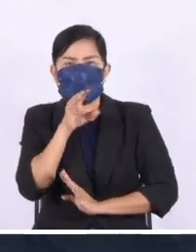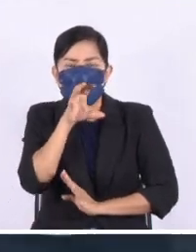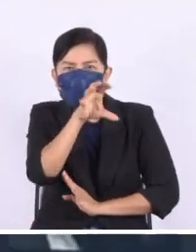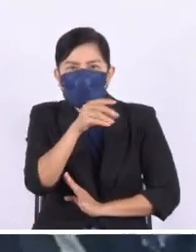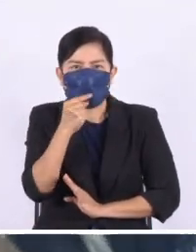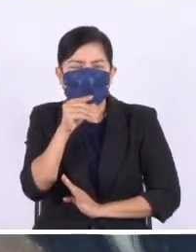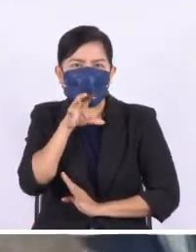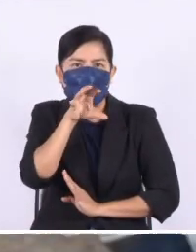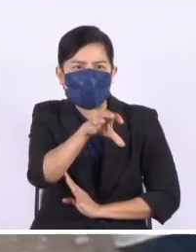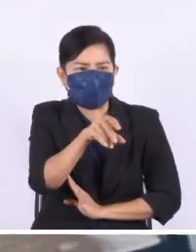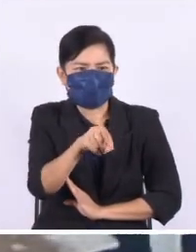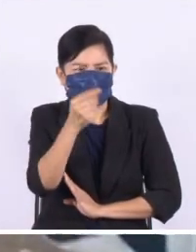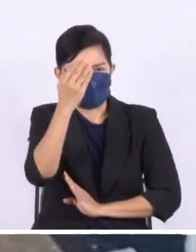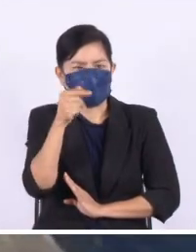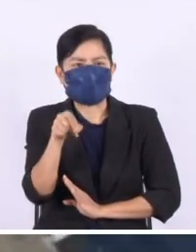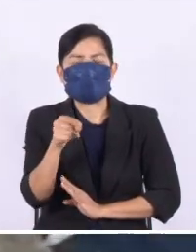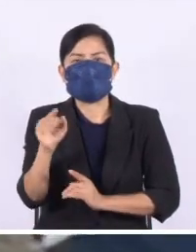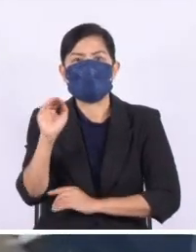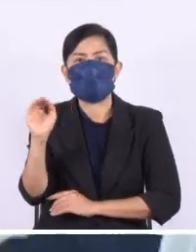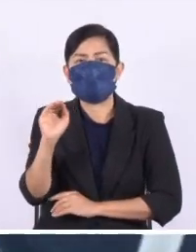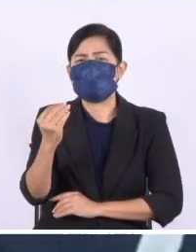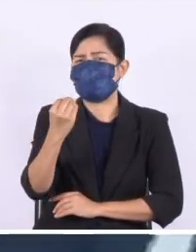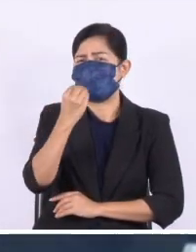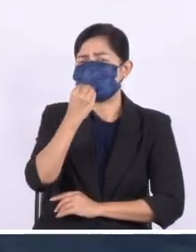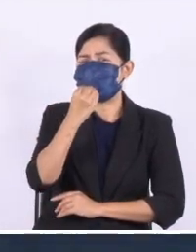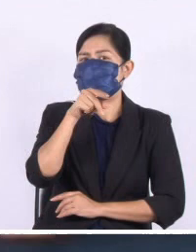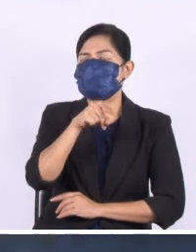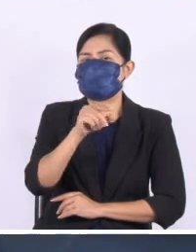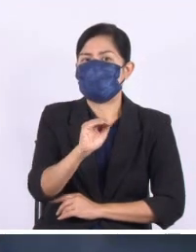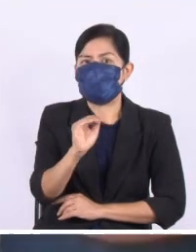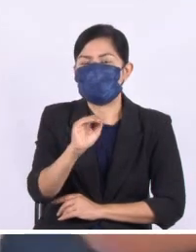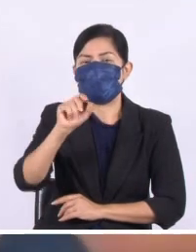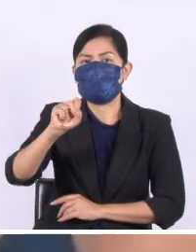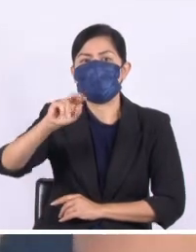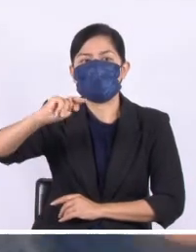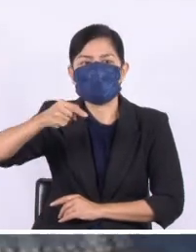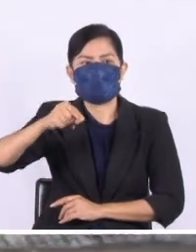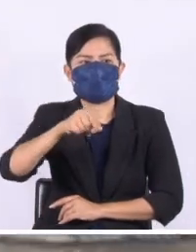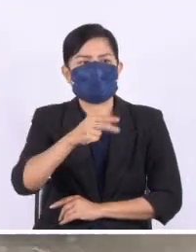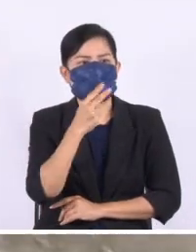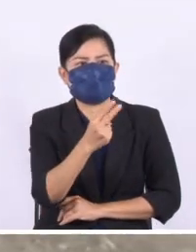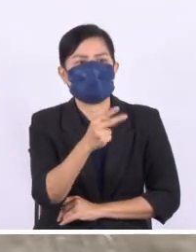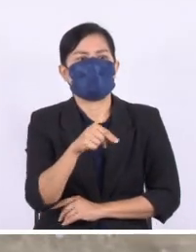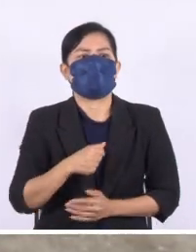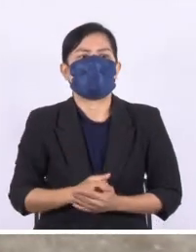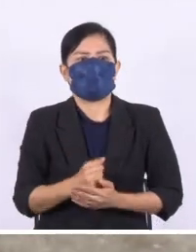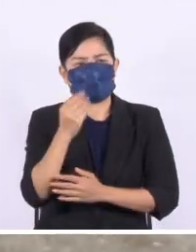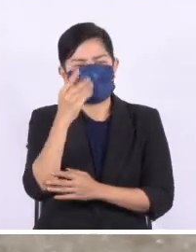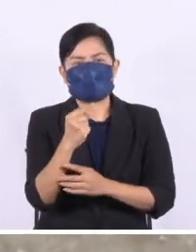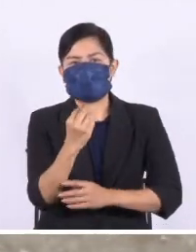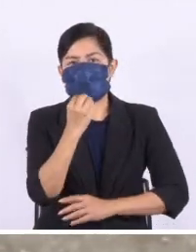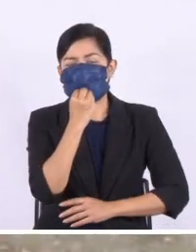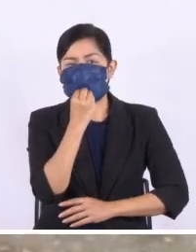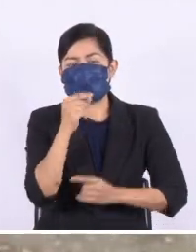เลิกยังว่าแม่จงอางเนี่ยนะครับแต่ไปกินหมูสิงห์นะครับกินงูสิงนะครับเพื่อที่จะให้มันอุ่นอิ่มท้อง